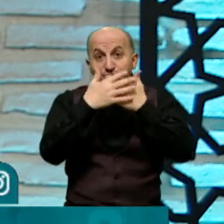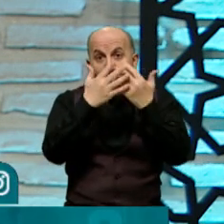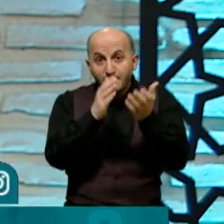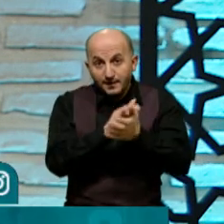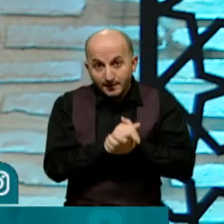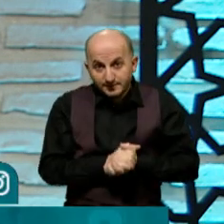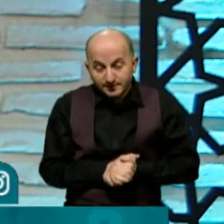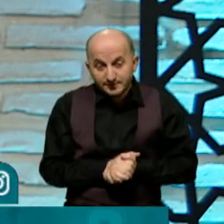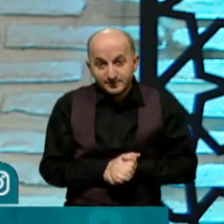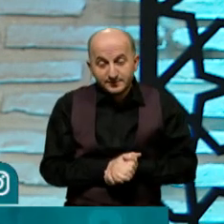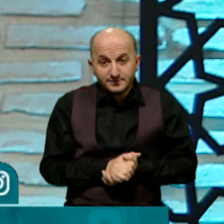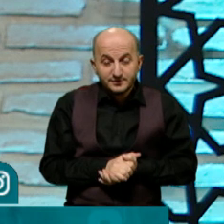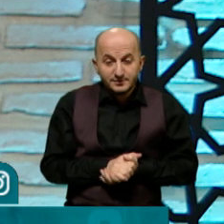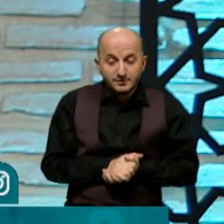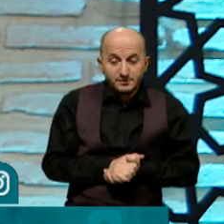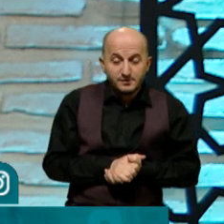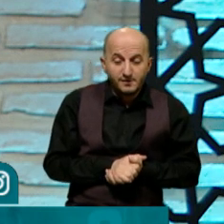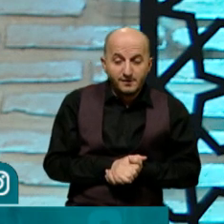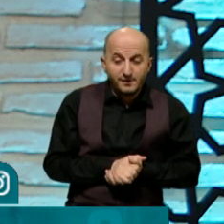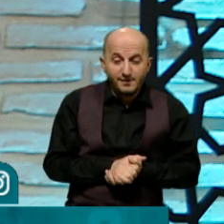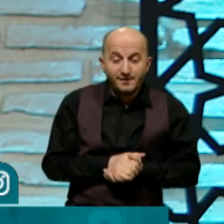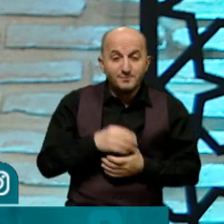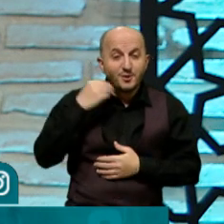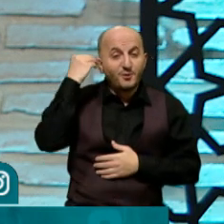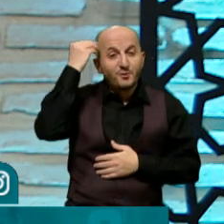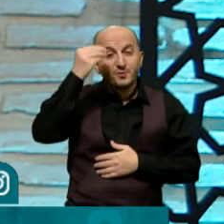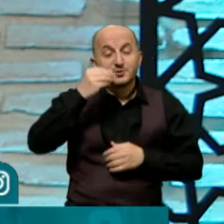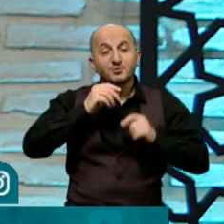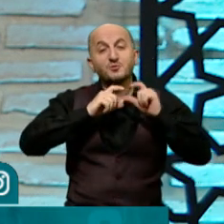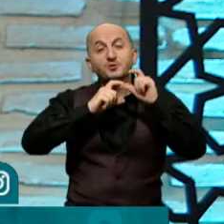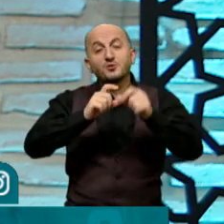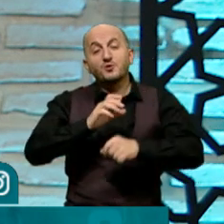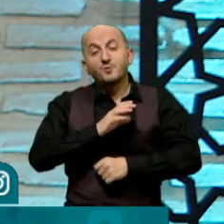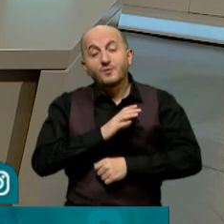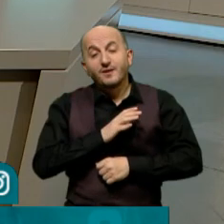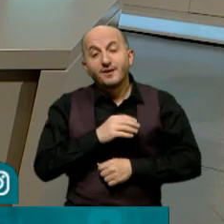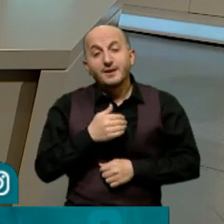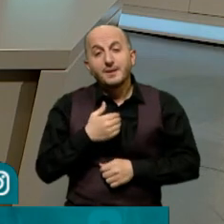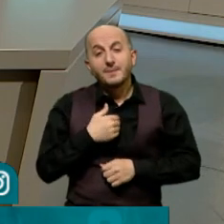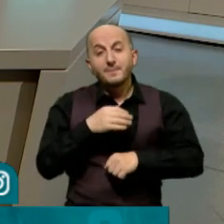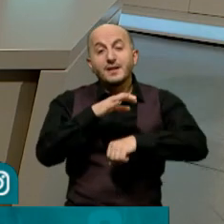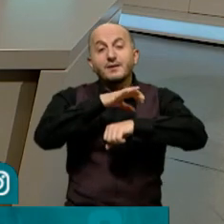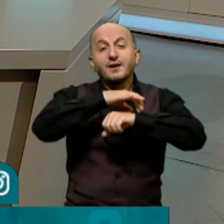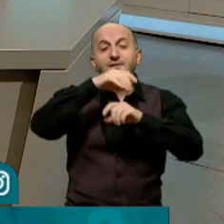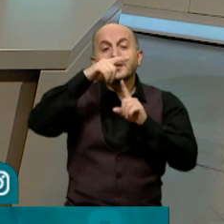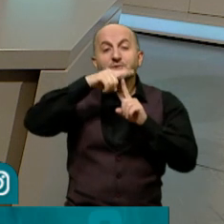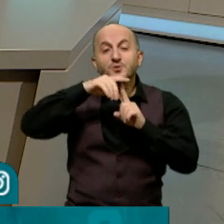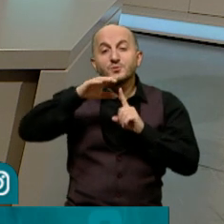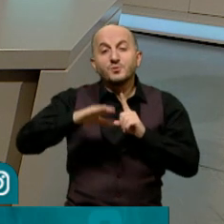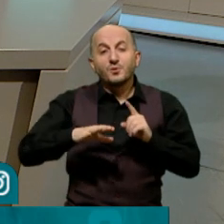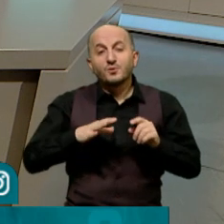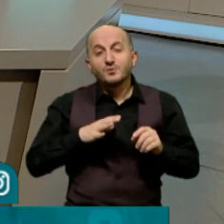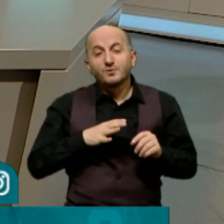olun Fatma Hanım. Hayırlı akşamlar. Benim hocama bir sorum vardı. Tabii. Benim bir hasta torunum var.